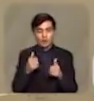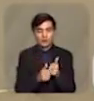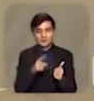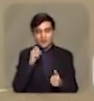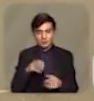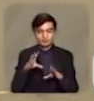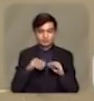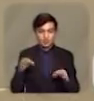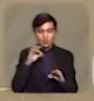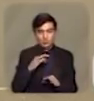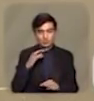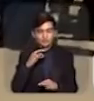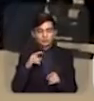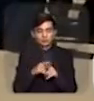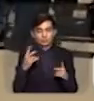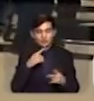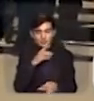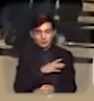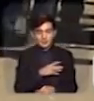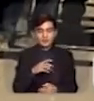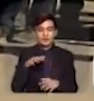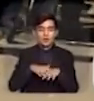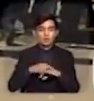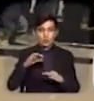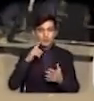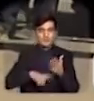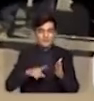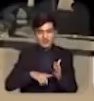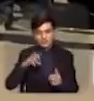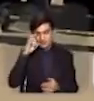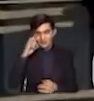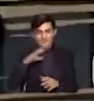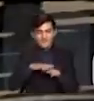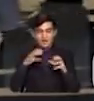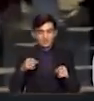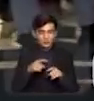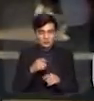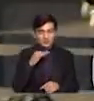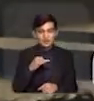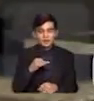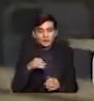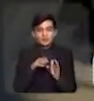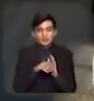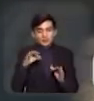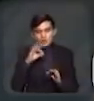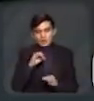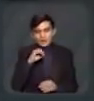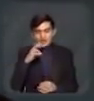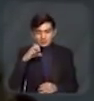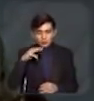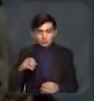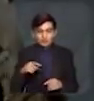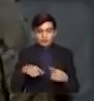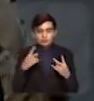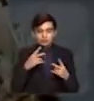бермегеніне назар аудару керек дейді. Яғни халықтың билікке сенімі жоқ деген алға тартқан сарапшы сайлау институтын тезірек қалыптастыру керек деп